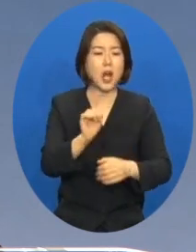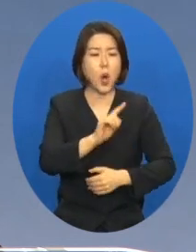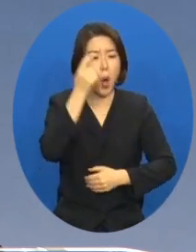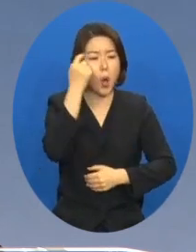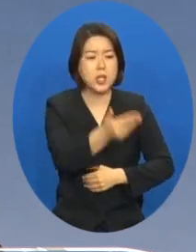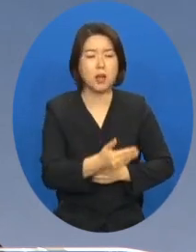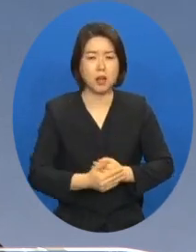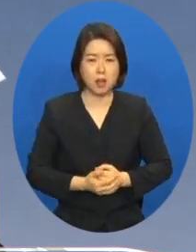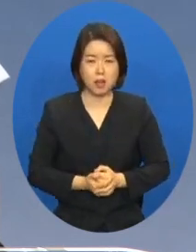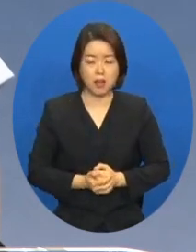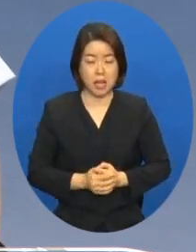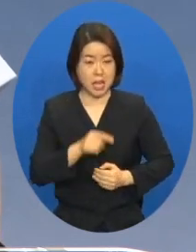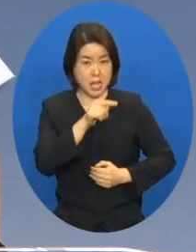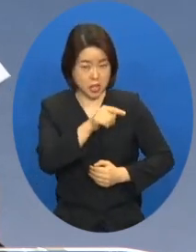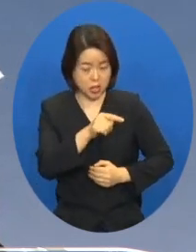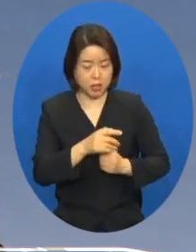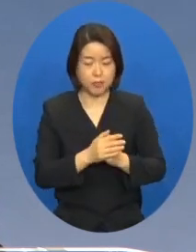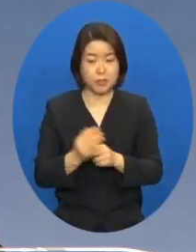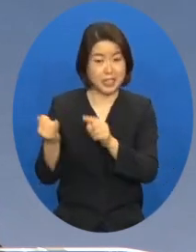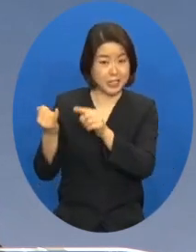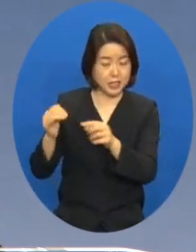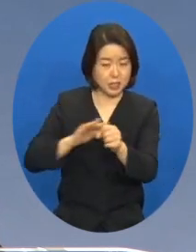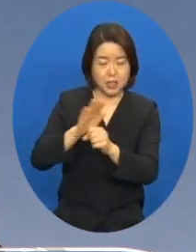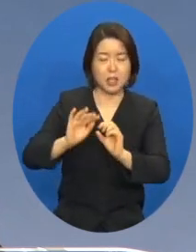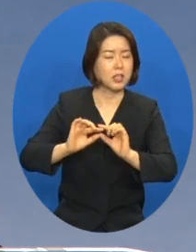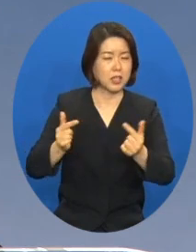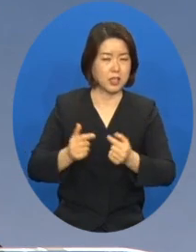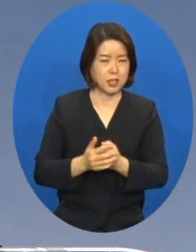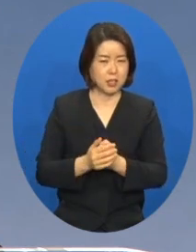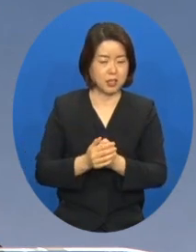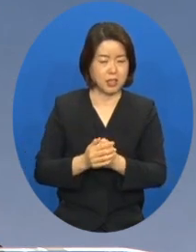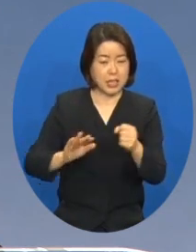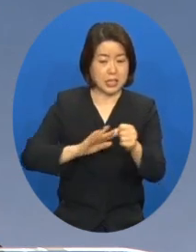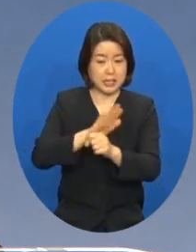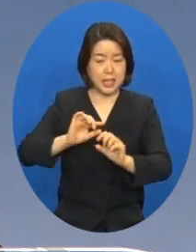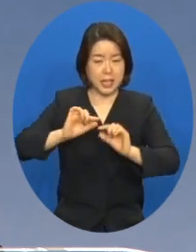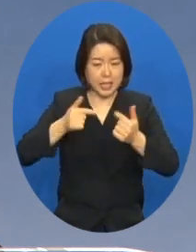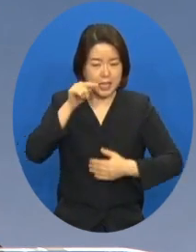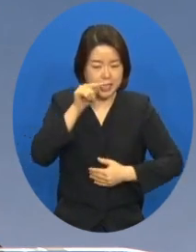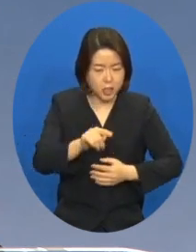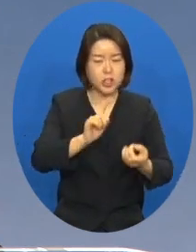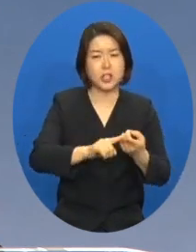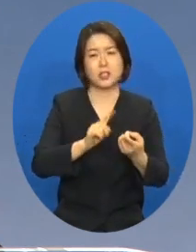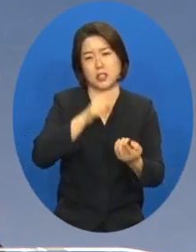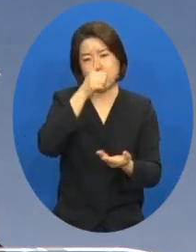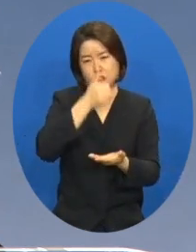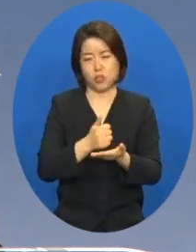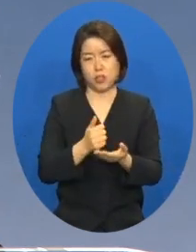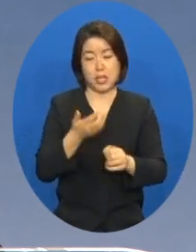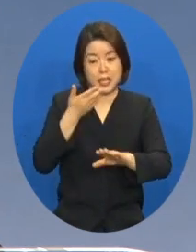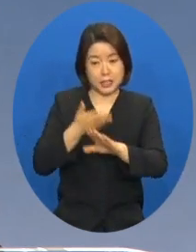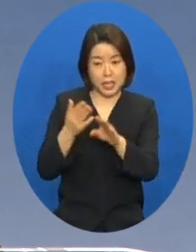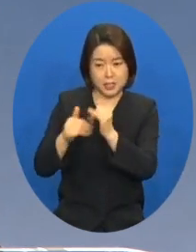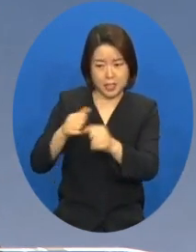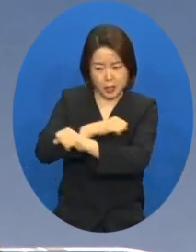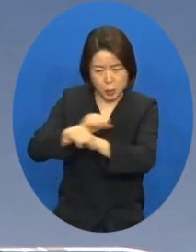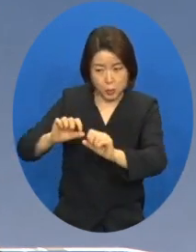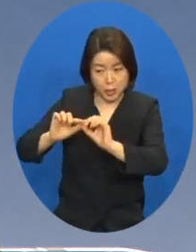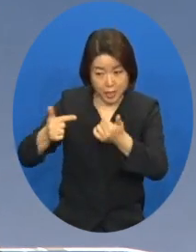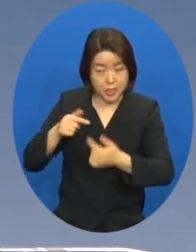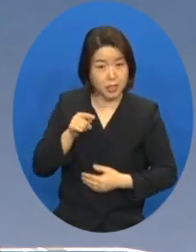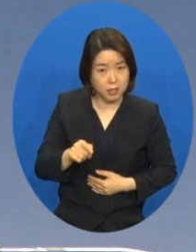있느냐. 너는 그를 더 이상 사랑하지 않는다. 사랑하지 않는 것이 죄다. 다른 사람을 용서하지 않는